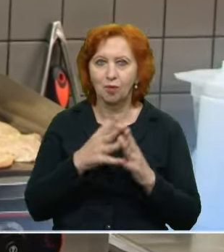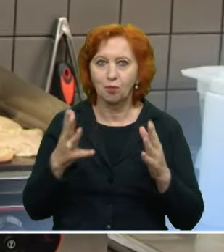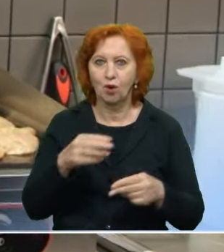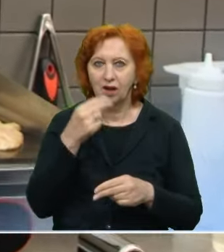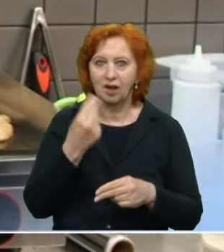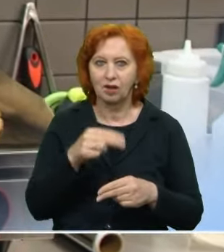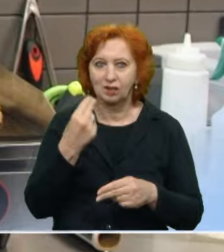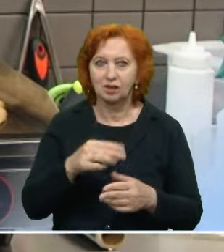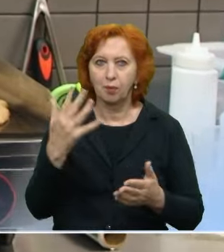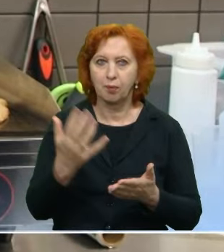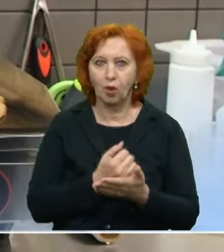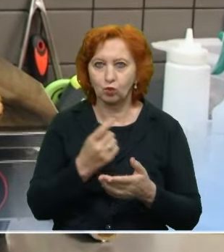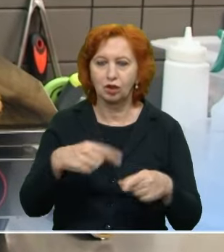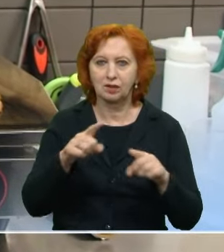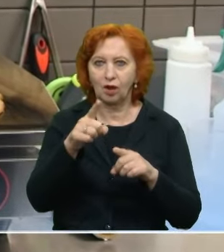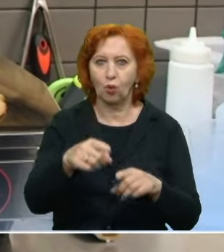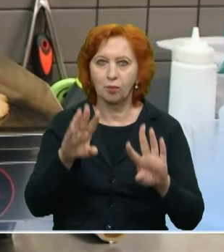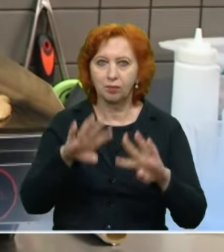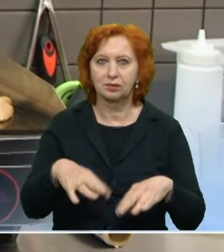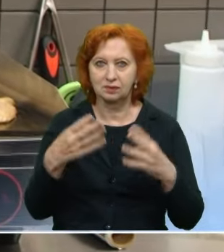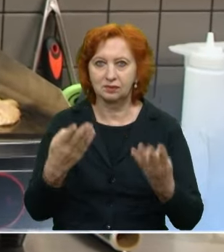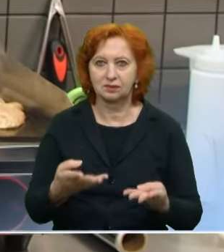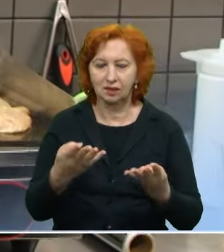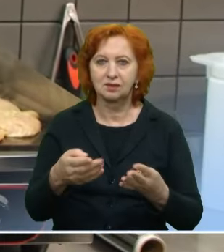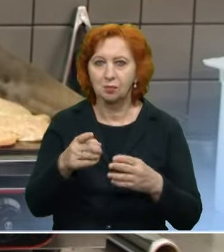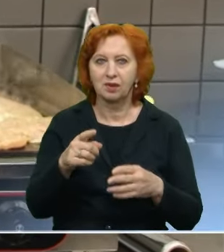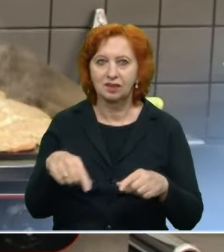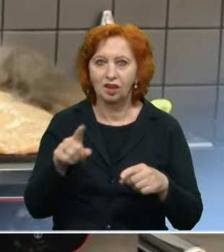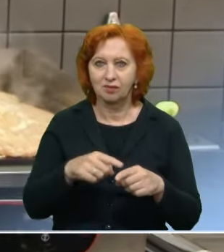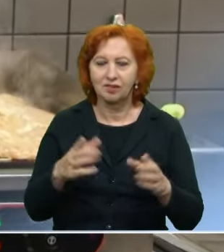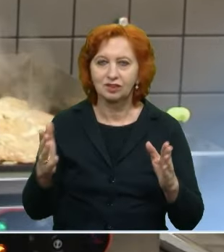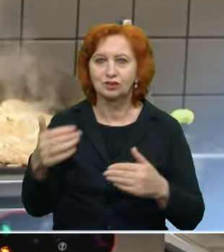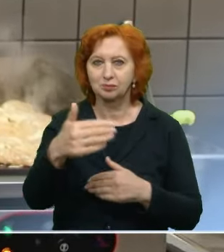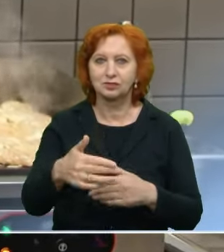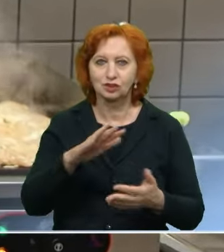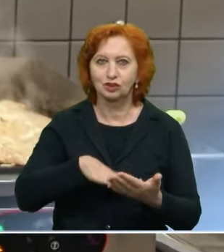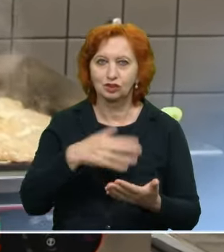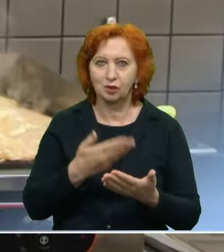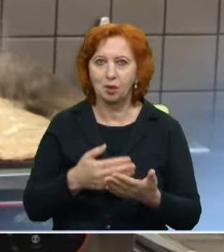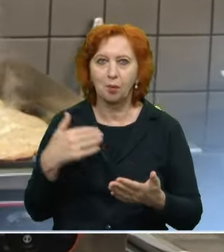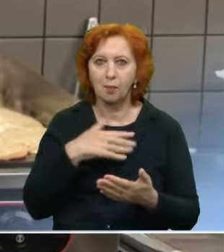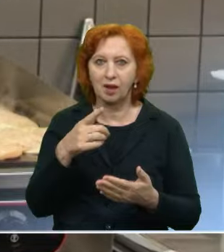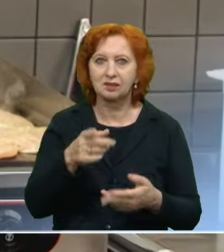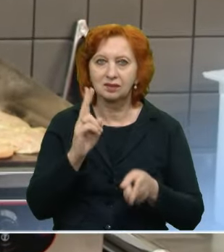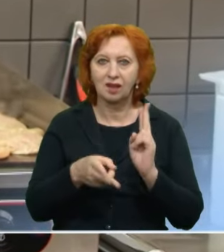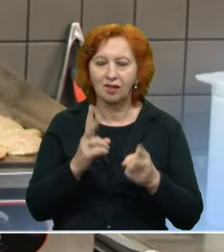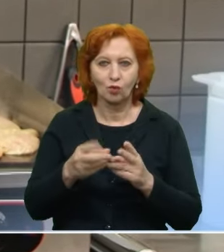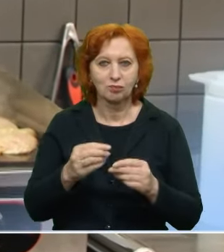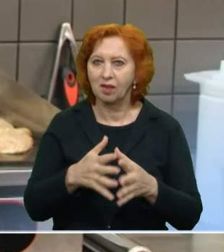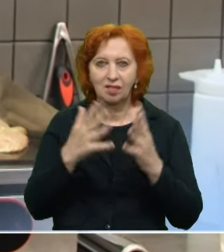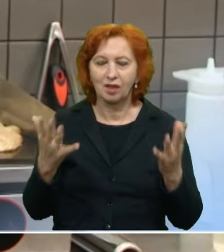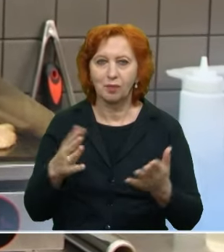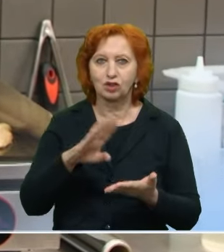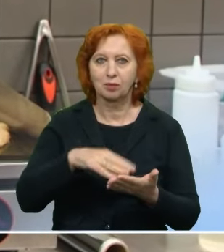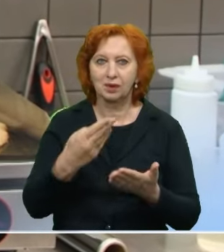качественная шаурма получается на таком приборе, который называется тепан. Это такая жарочная поверхность. Мясо здесь готовится небольшими порциями